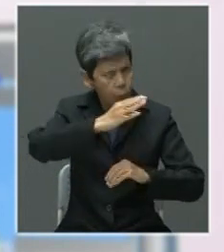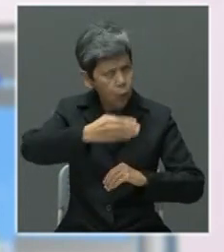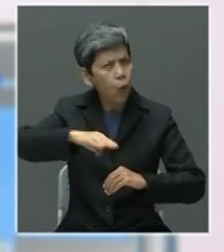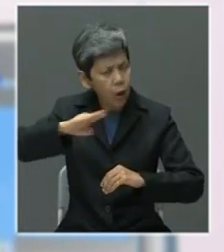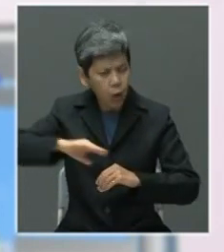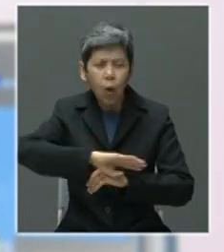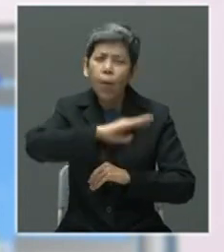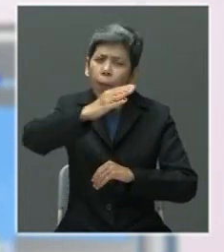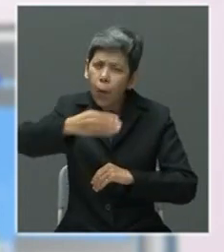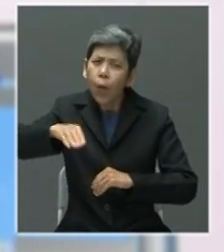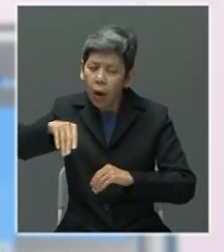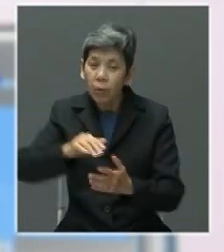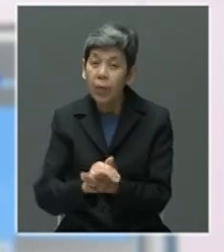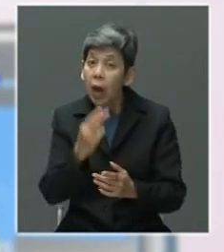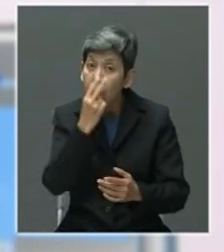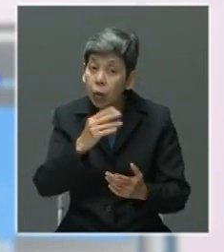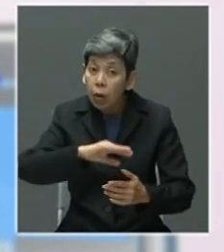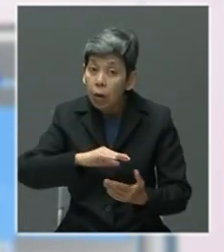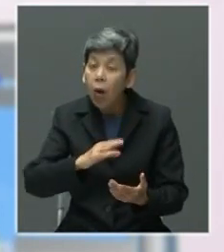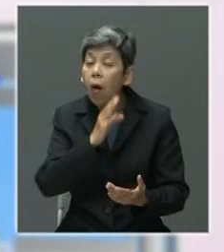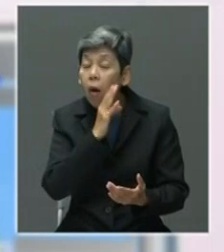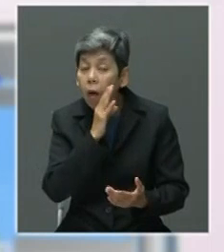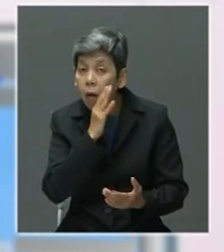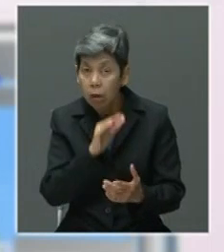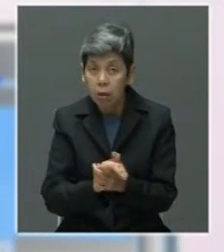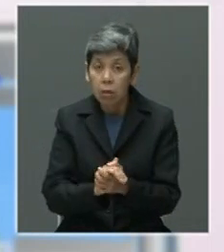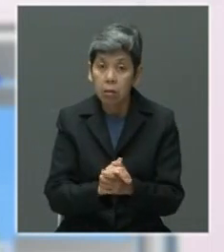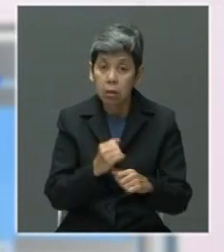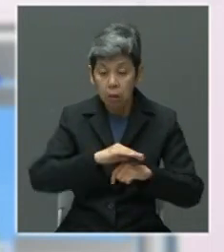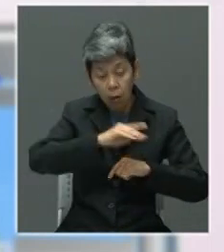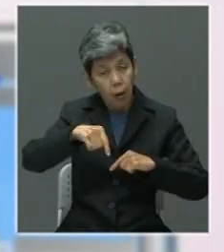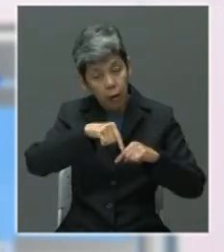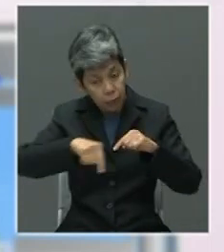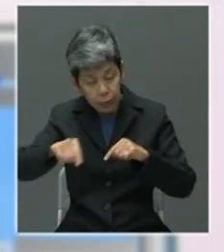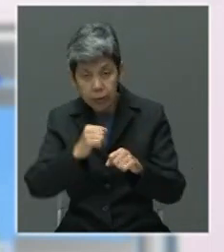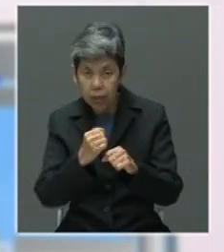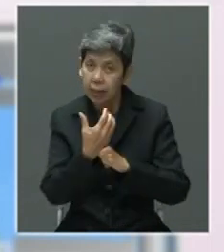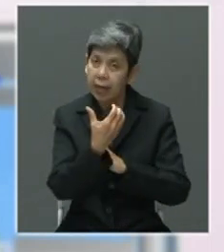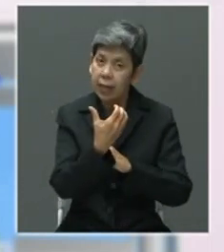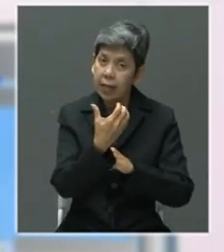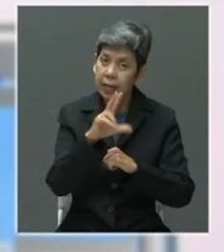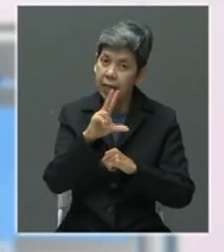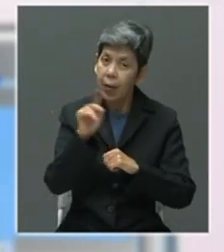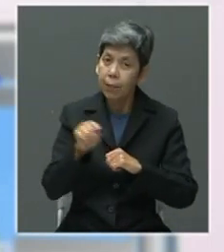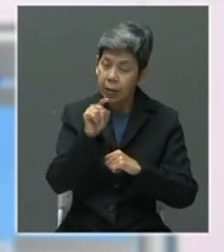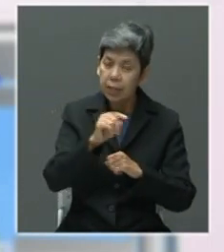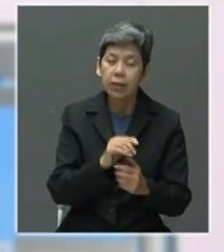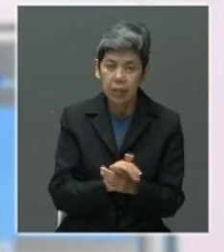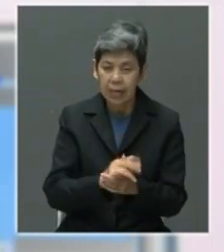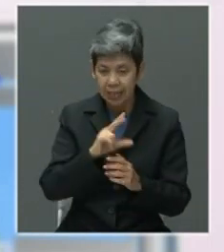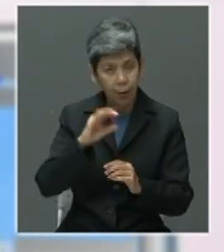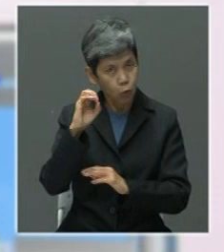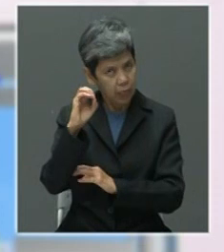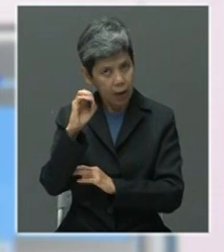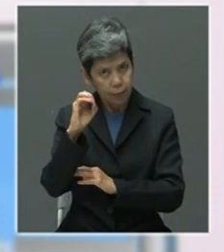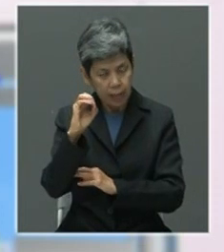ที่เขาเนี่ยนะครับเขาบอกว่าถ้ามันความลาดชันเกิน 35% ไม่ใช่ 35 องศานะอย่าไป